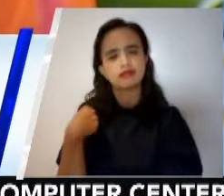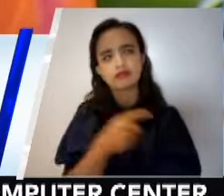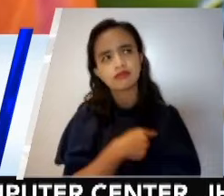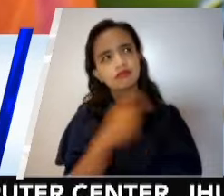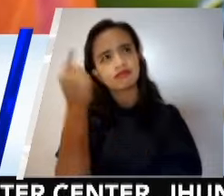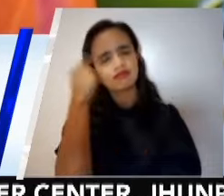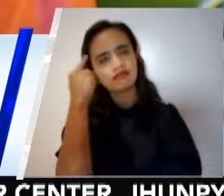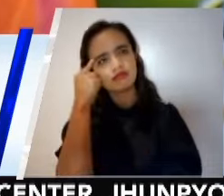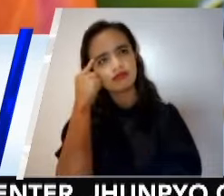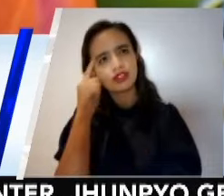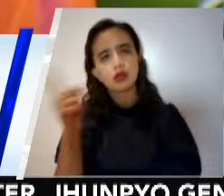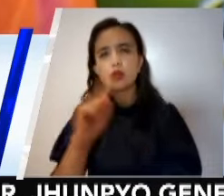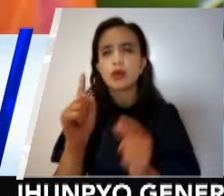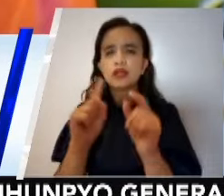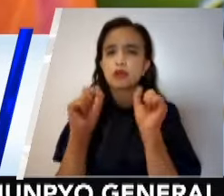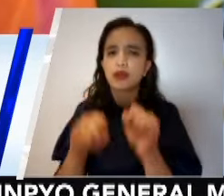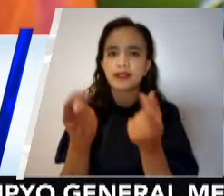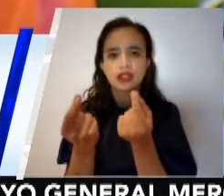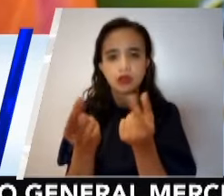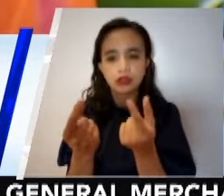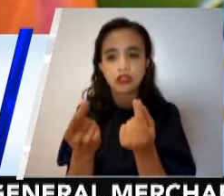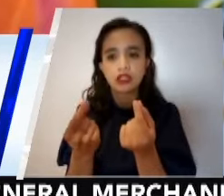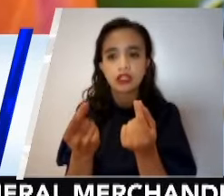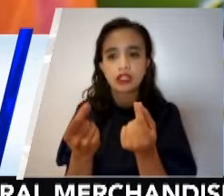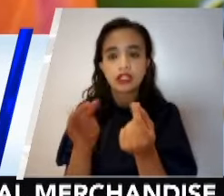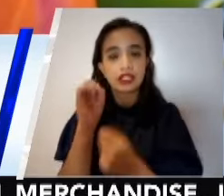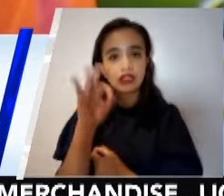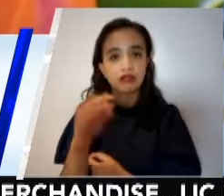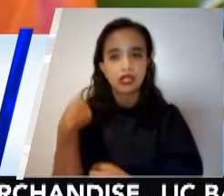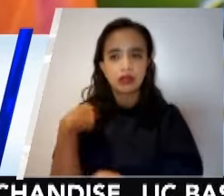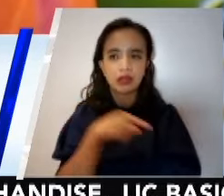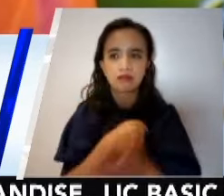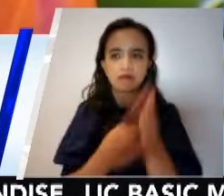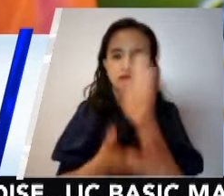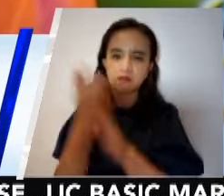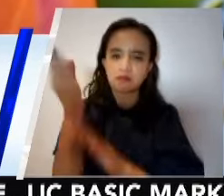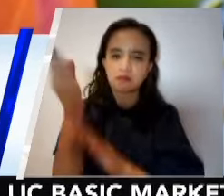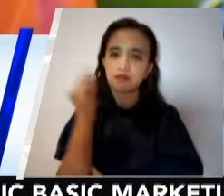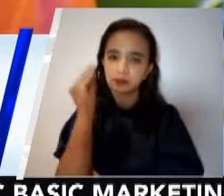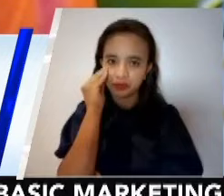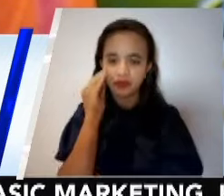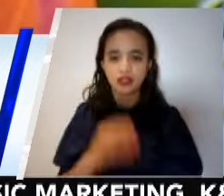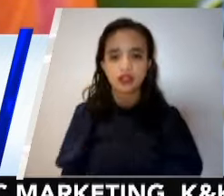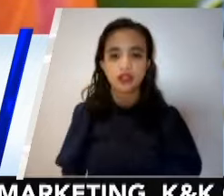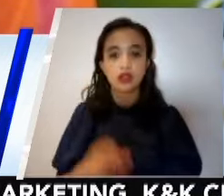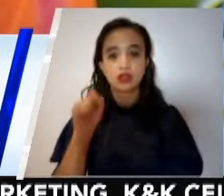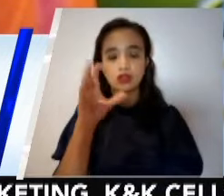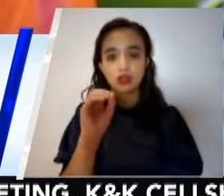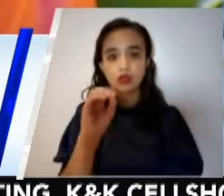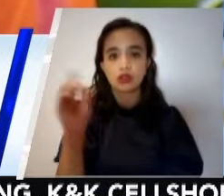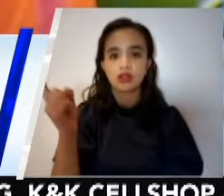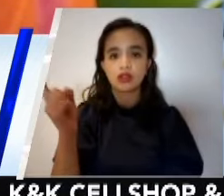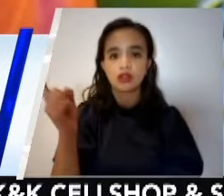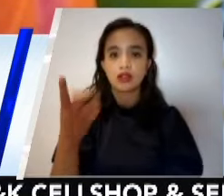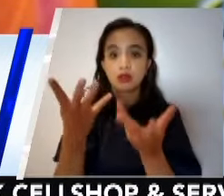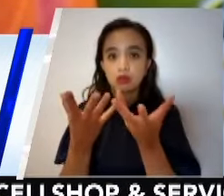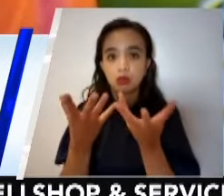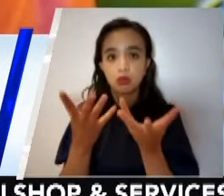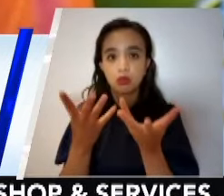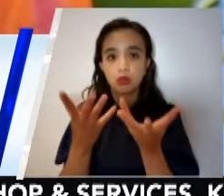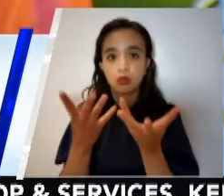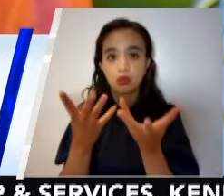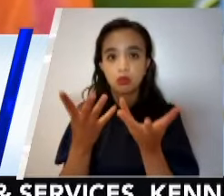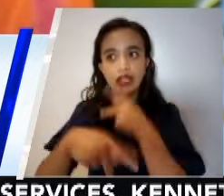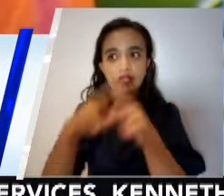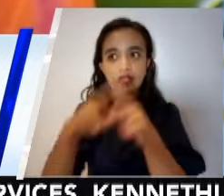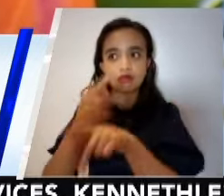do for a living pag umuwi na kami? So, what business maging sustainable?